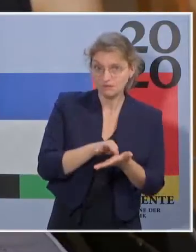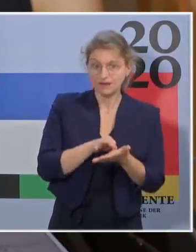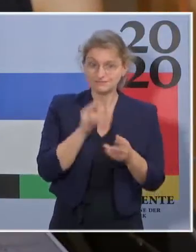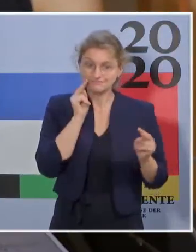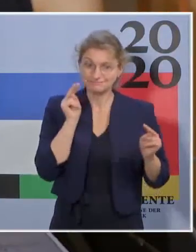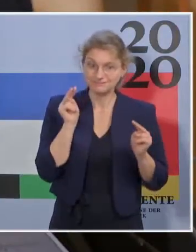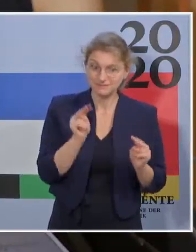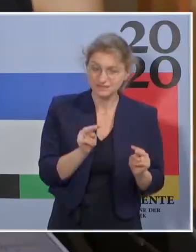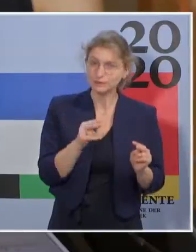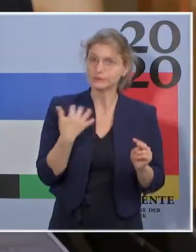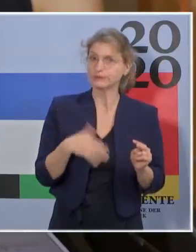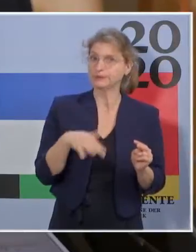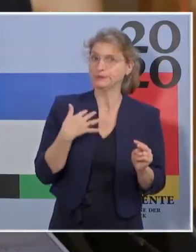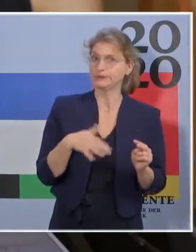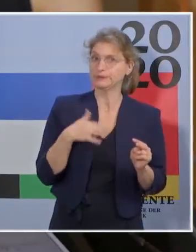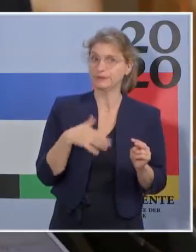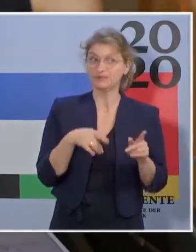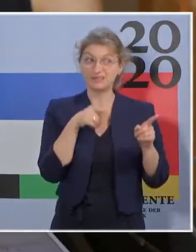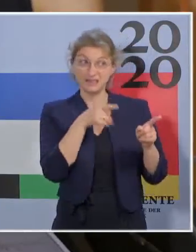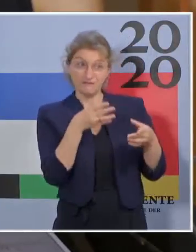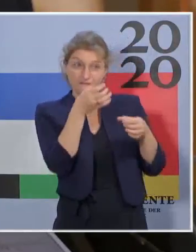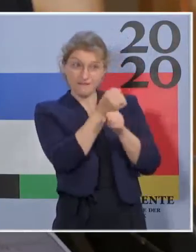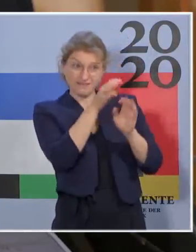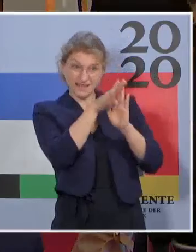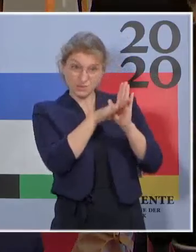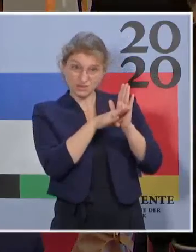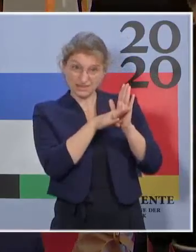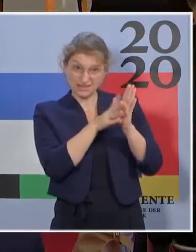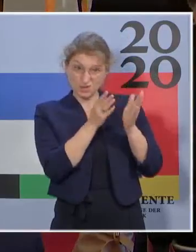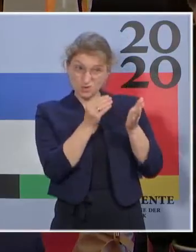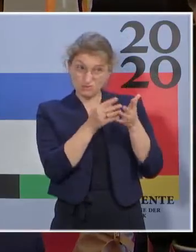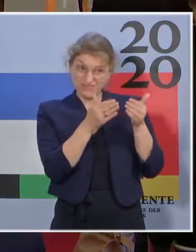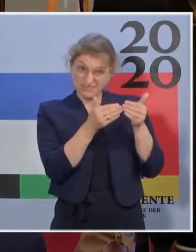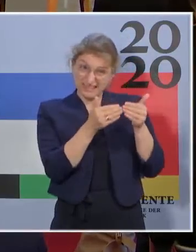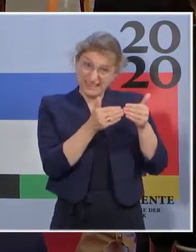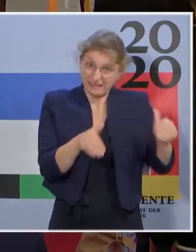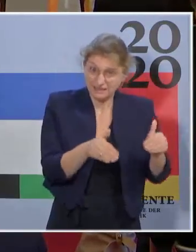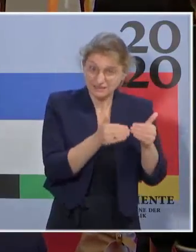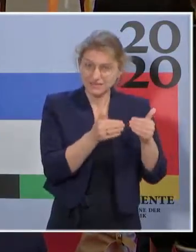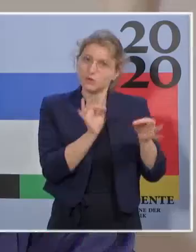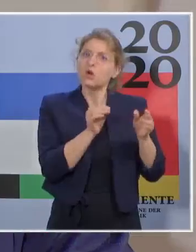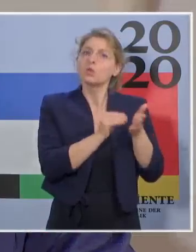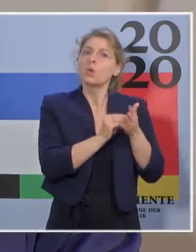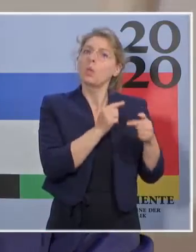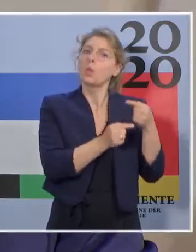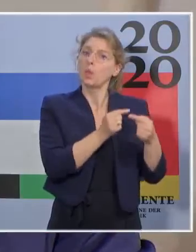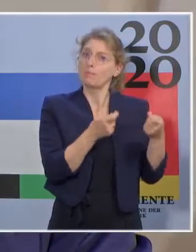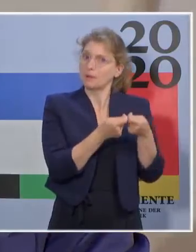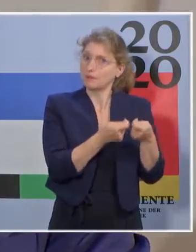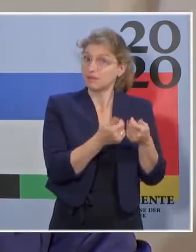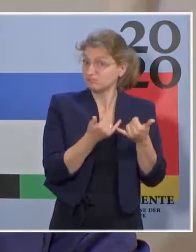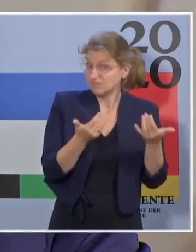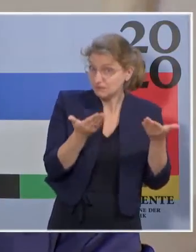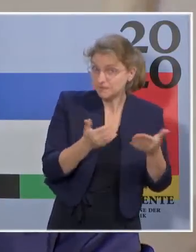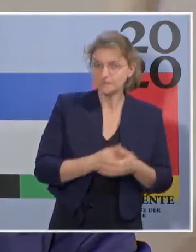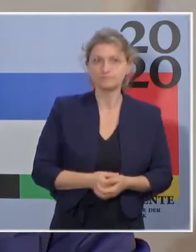in Zeiten wie diesen an verfassungsrechtliche Grenzen, wie es einmal auch geheißen hat in dieser Debatte? Ich